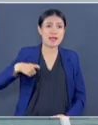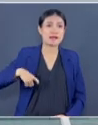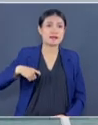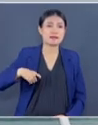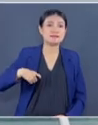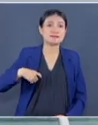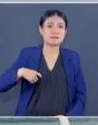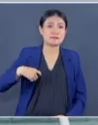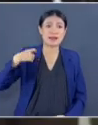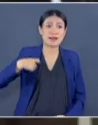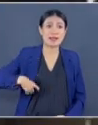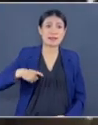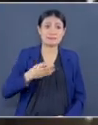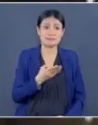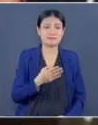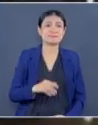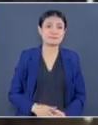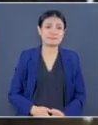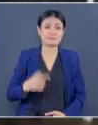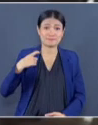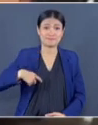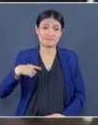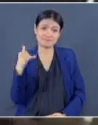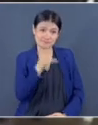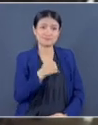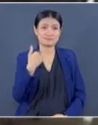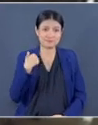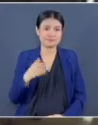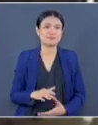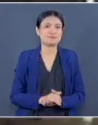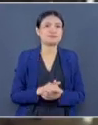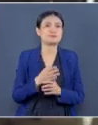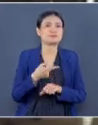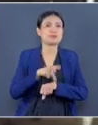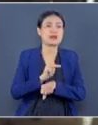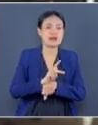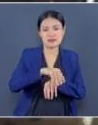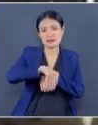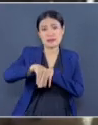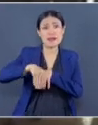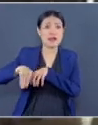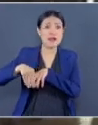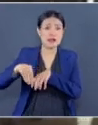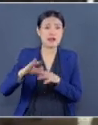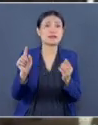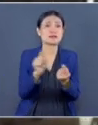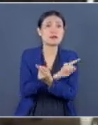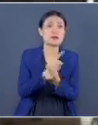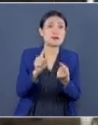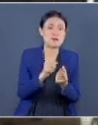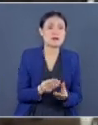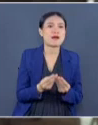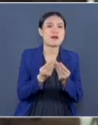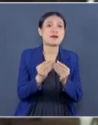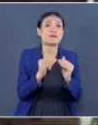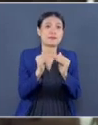ที่สำนักงานทนายคู่ใจเลยเพราะว่าทนายรณรงค์ครับประธานเครือข่ายรณรงค์ทวงคืนความยุติธรรมในสังคมทีมข่าวเราไปถามมาฮะบอกว่า